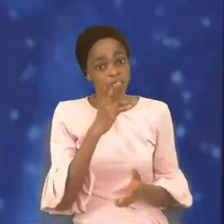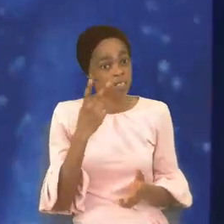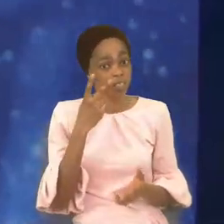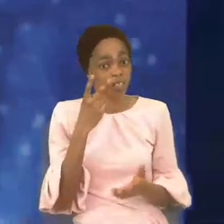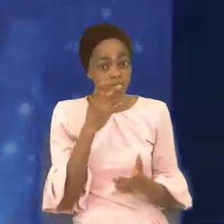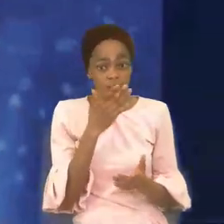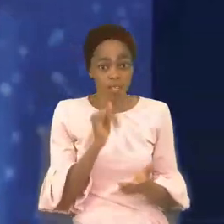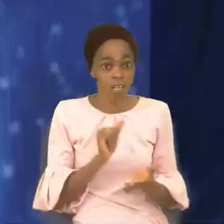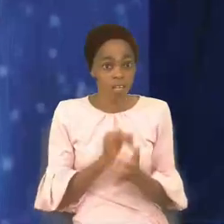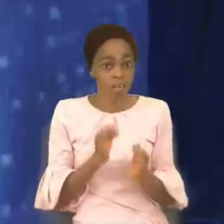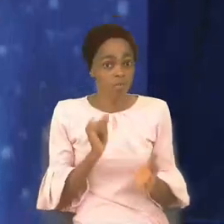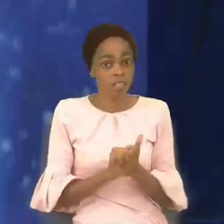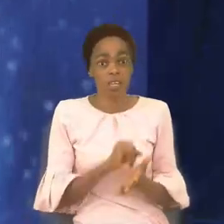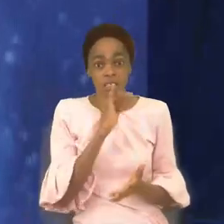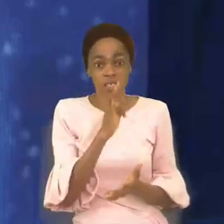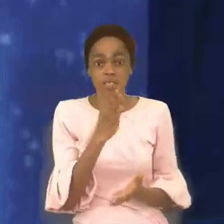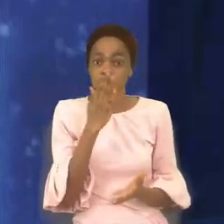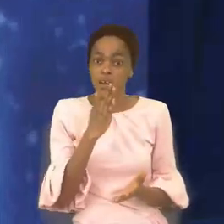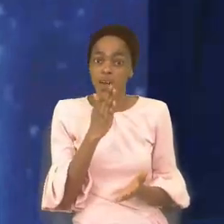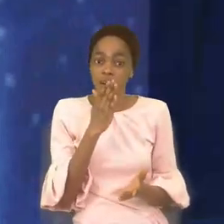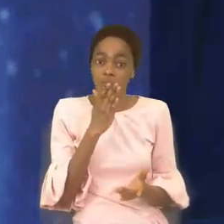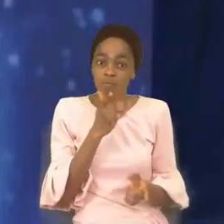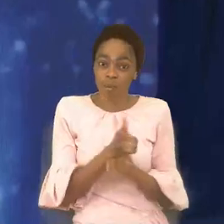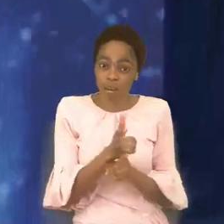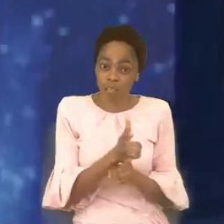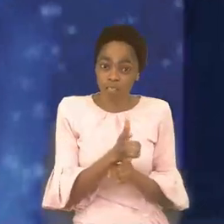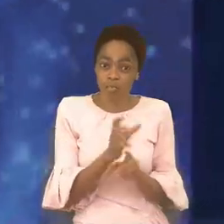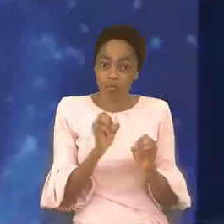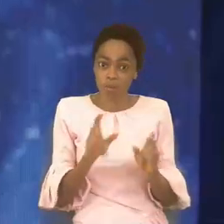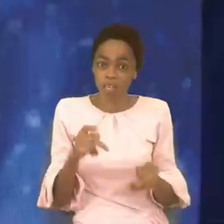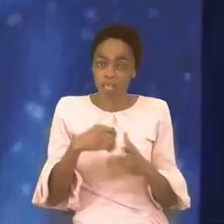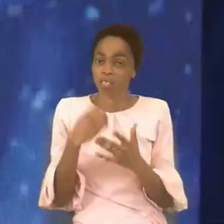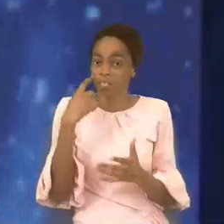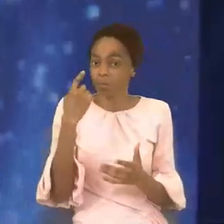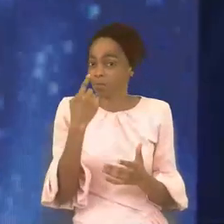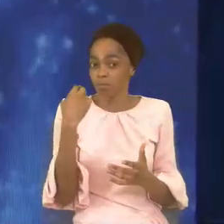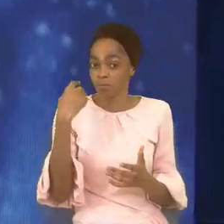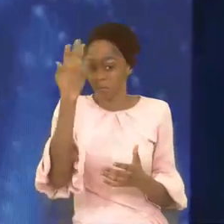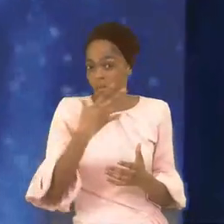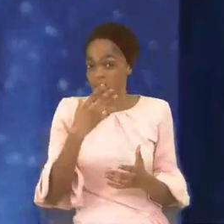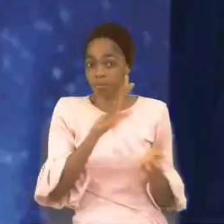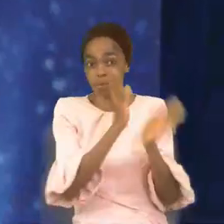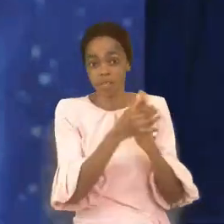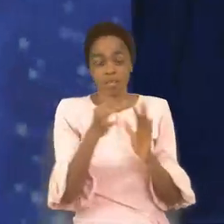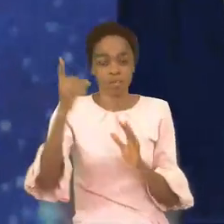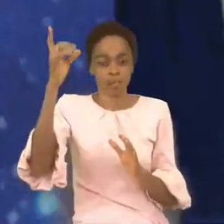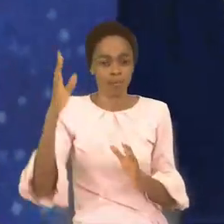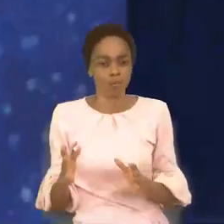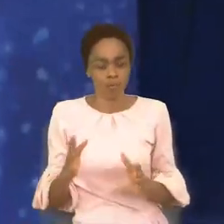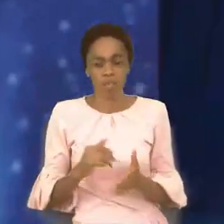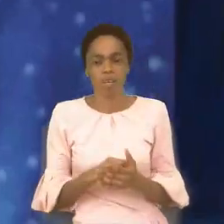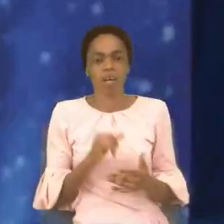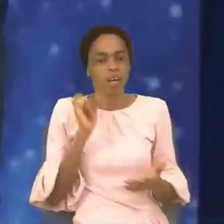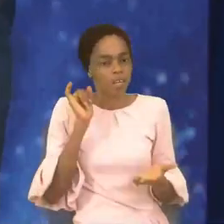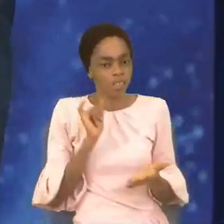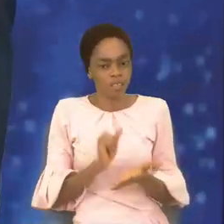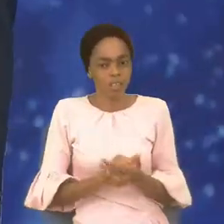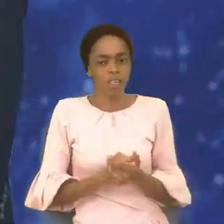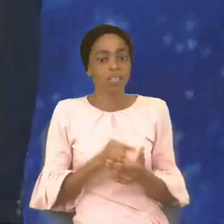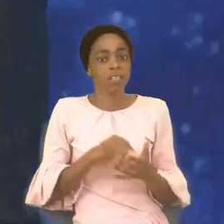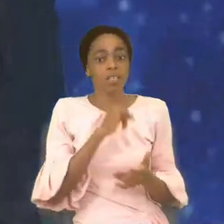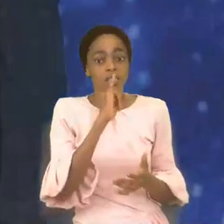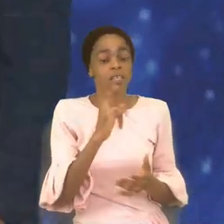vous? Même vous jugez-vous-en, nous allons obéir à Dieu plutôt qu'aux hommes. Ça, c'est la puissance du Saint-Esprit qui